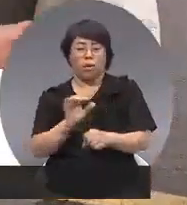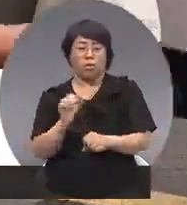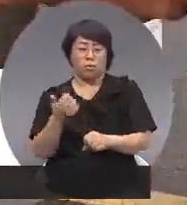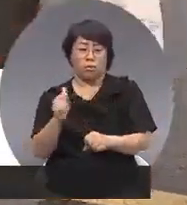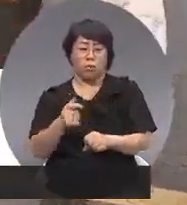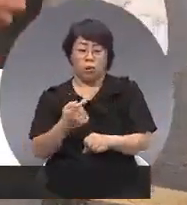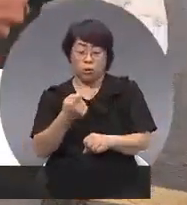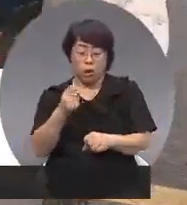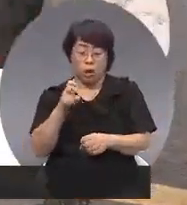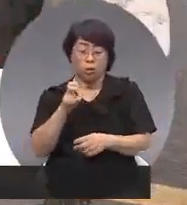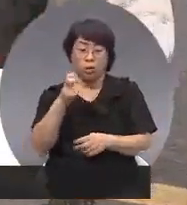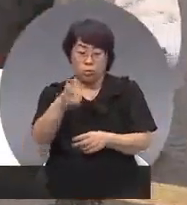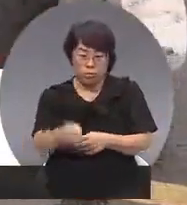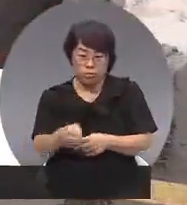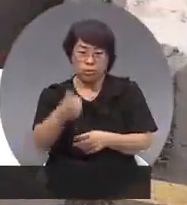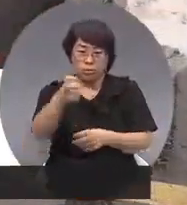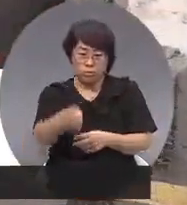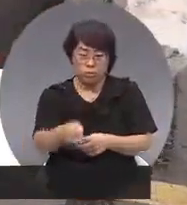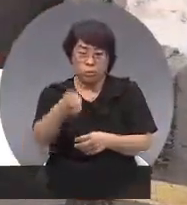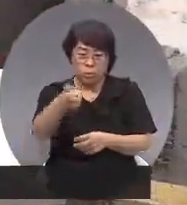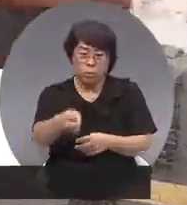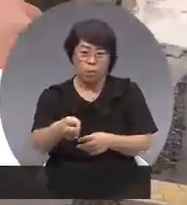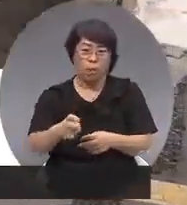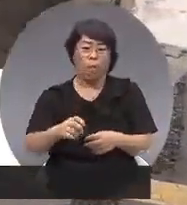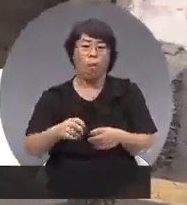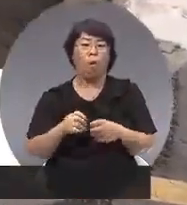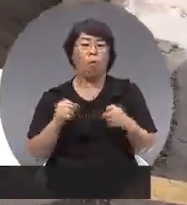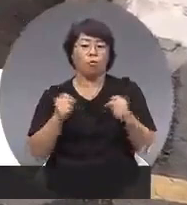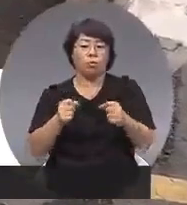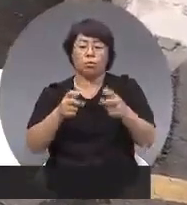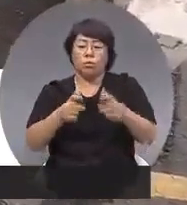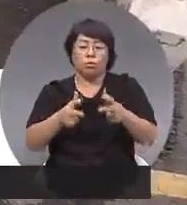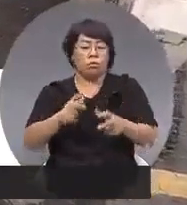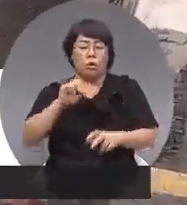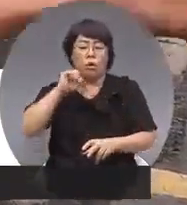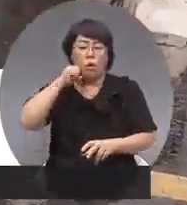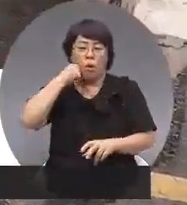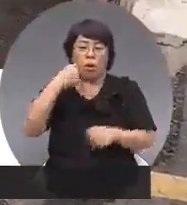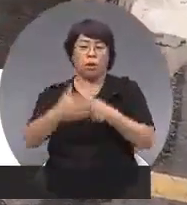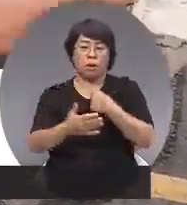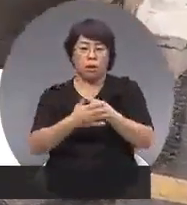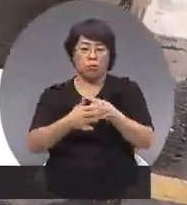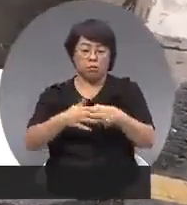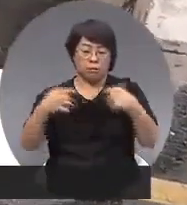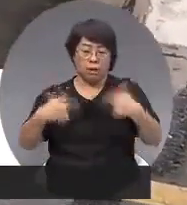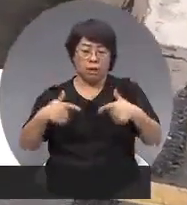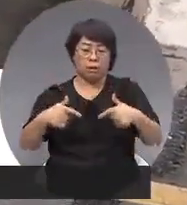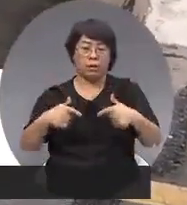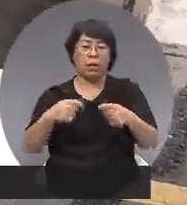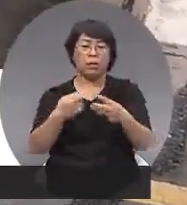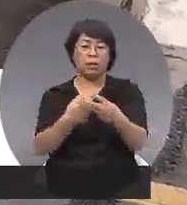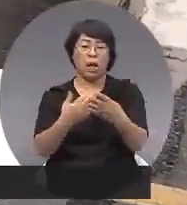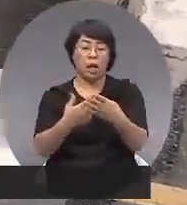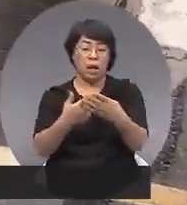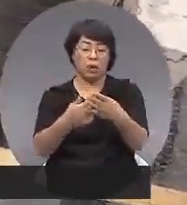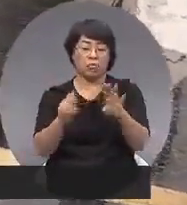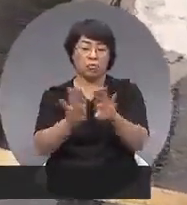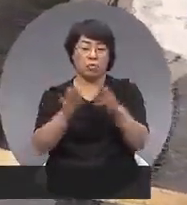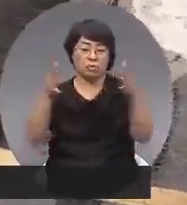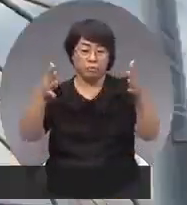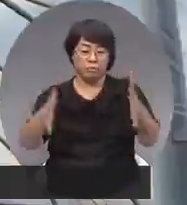움직이자 쓰고 움직이다 쏘 하니까 뭐 에어컨을 계속 틀어주는 처지도 못되고 그러니까 창원 게 특히 10 하고 다니는